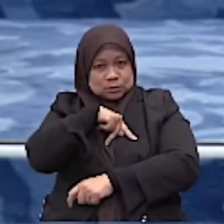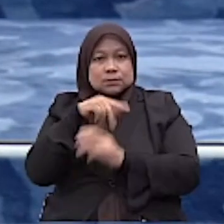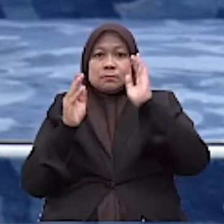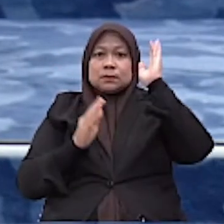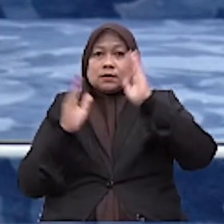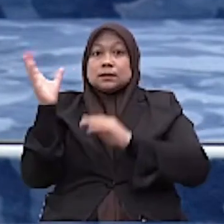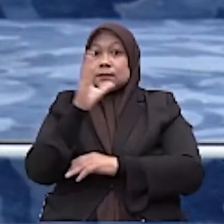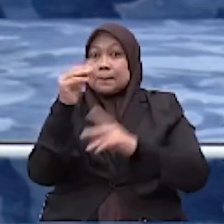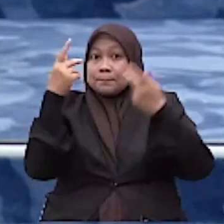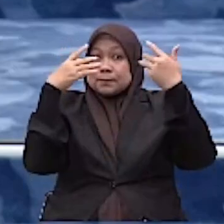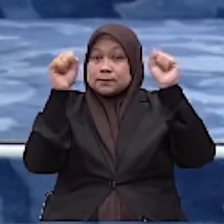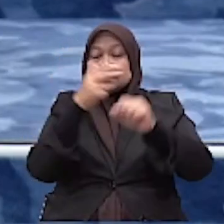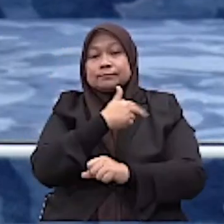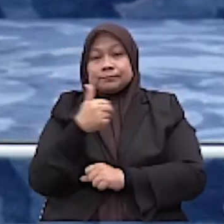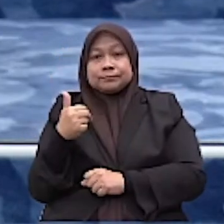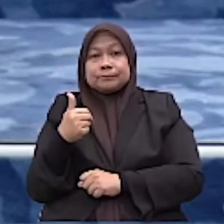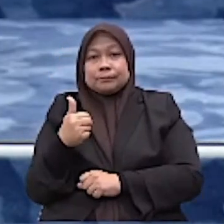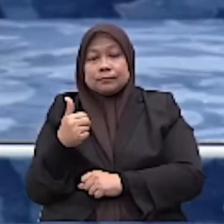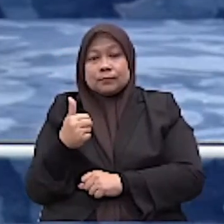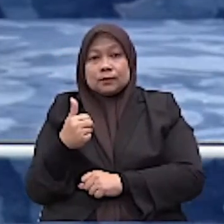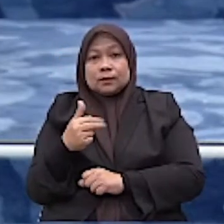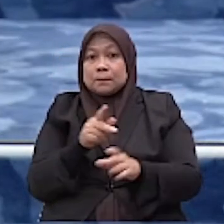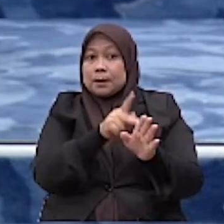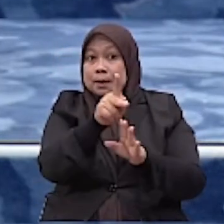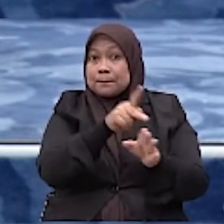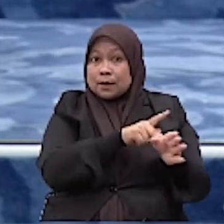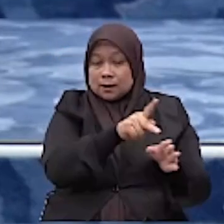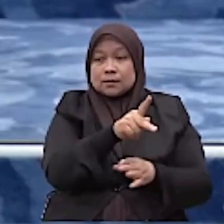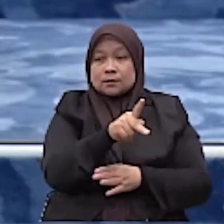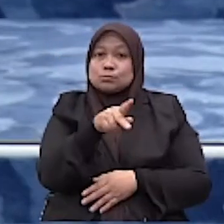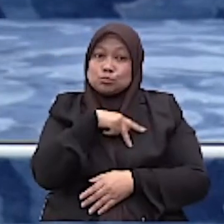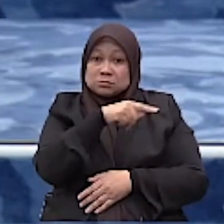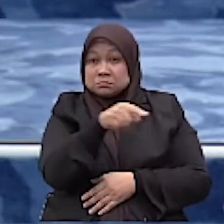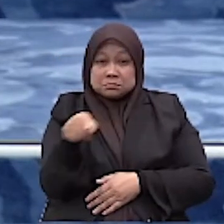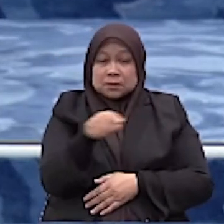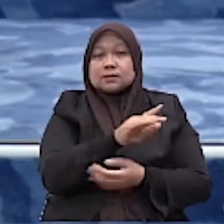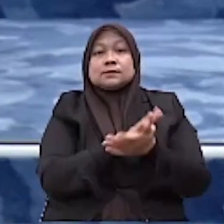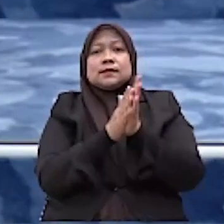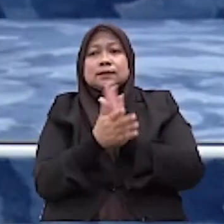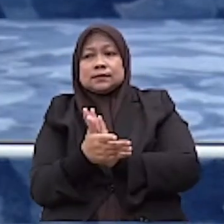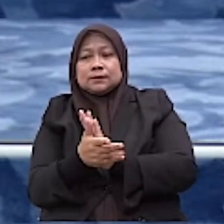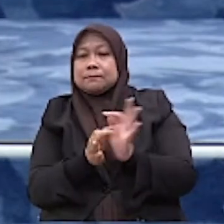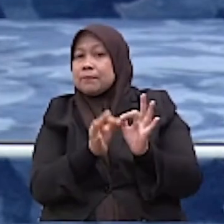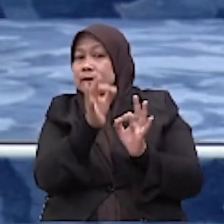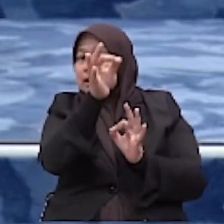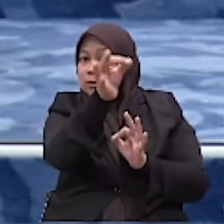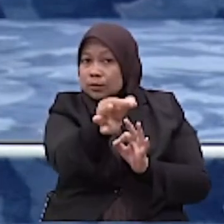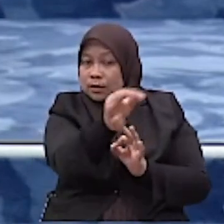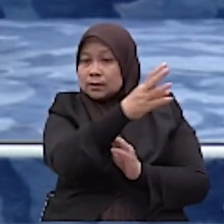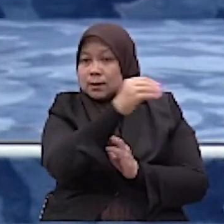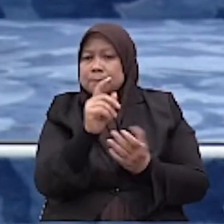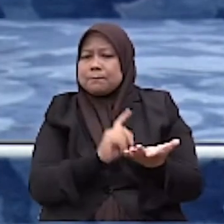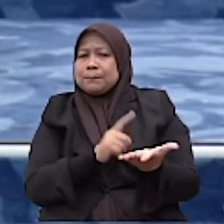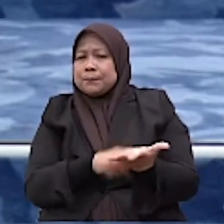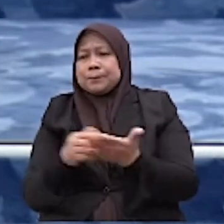dan Presiden Jokowi ke atas ya maka kita menangguhkan dan meneruskan